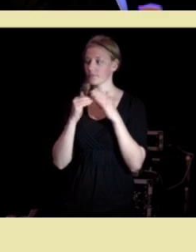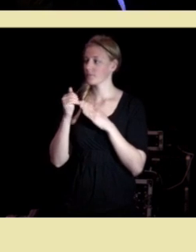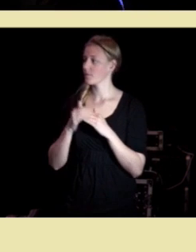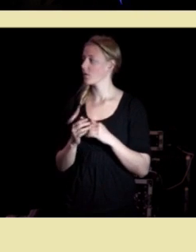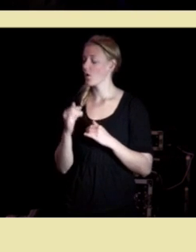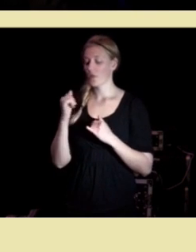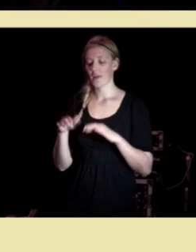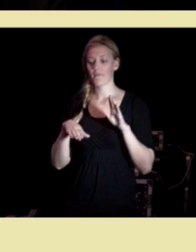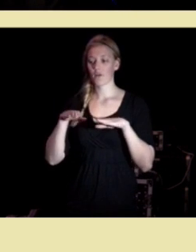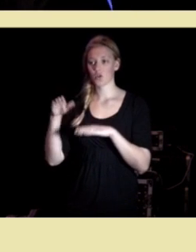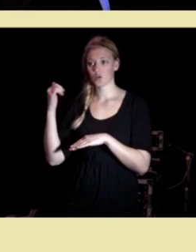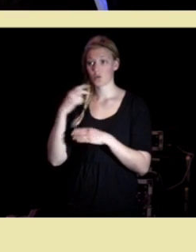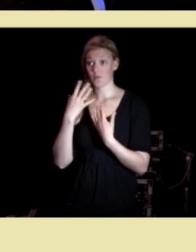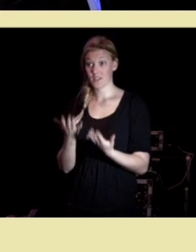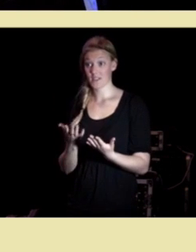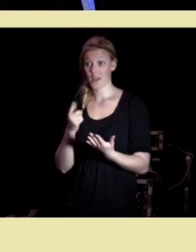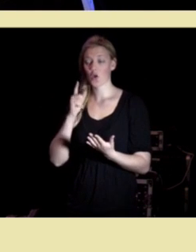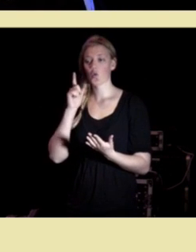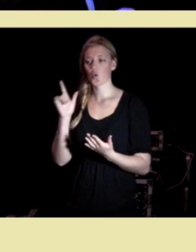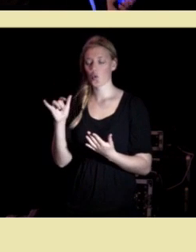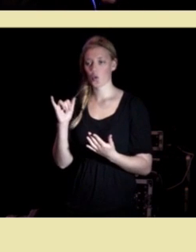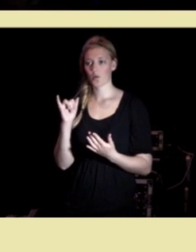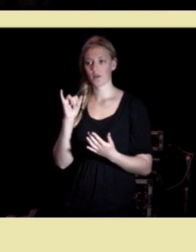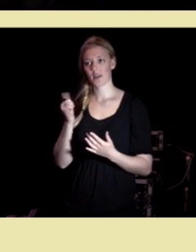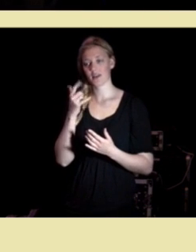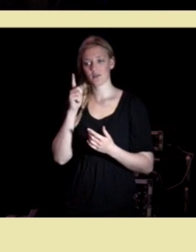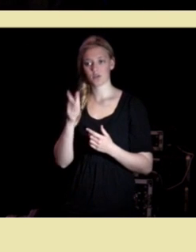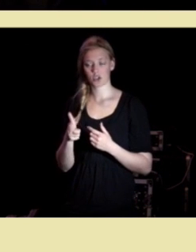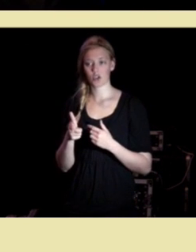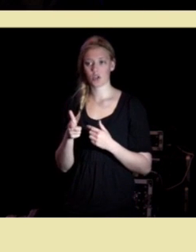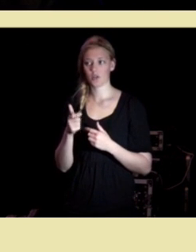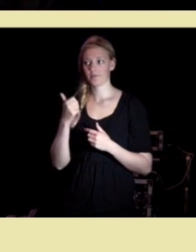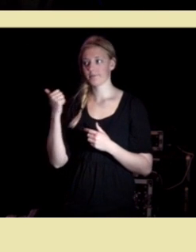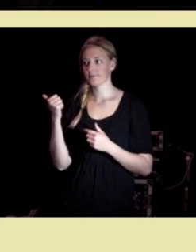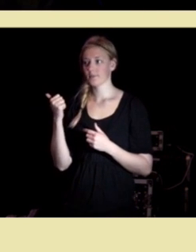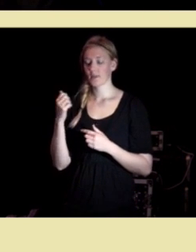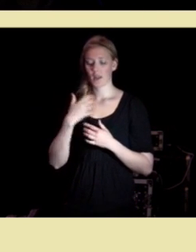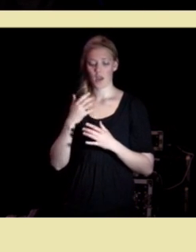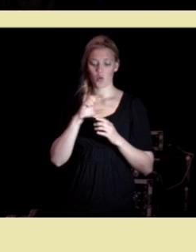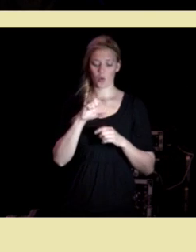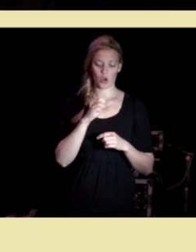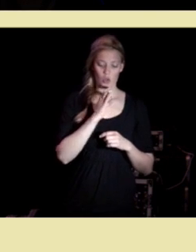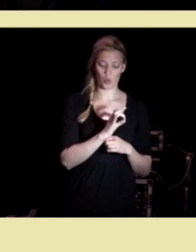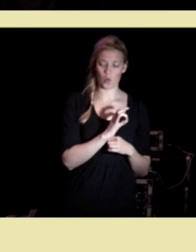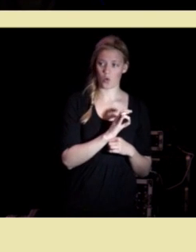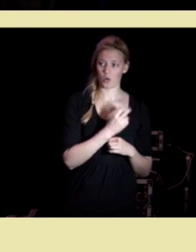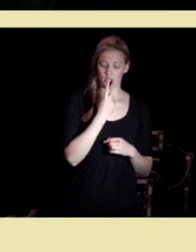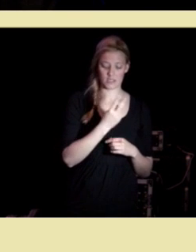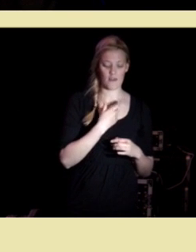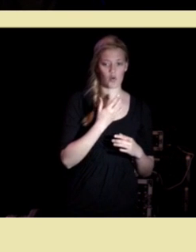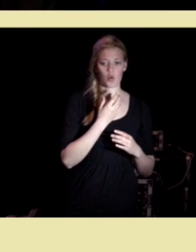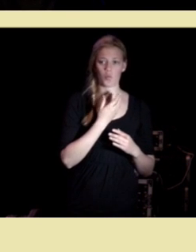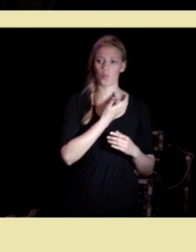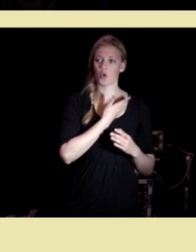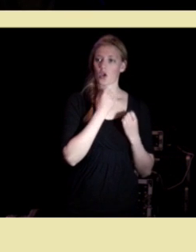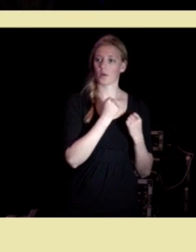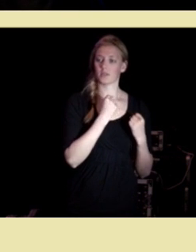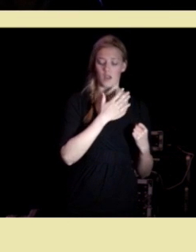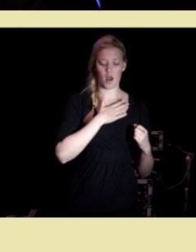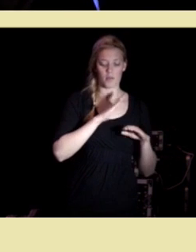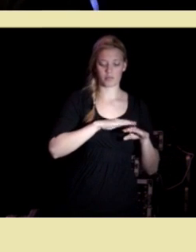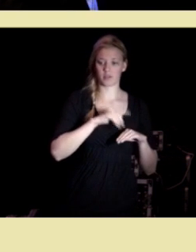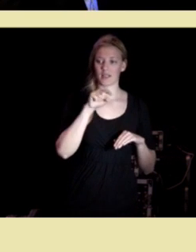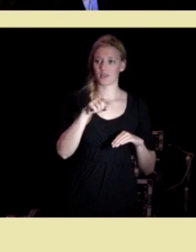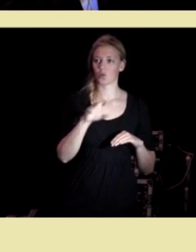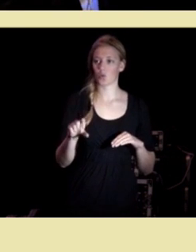Og så denne her variasjonen som jeg viste, den skyldes nok i stor grad dette. Nå står jeg i uke 0, og så ser jeg hvor stor del av kapasiteten har de